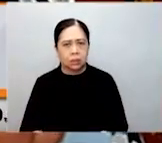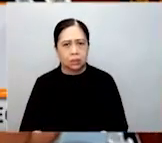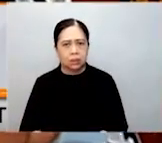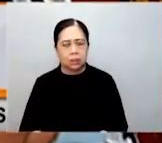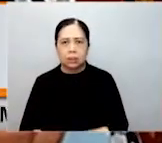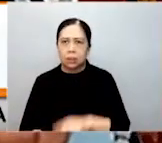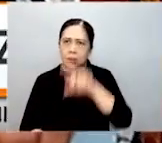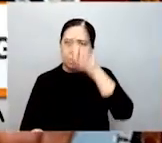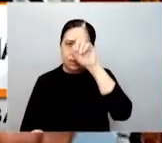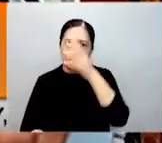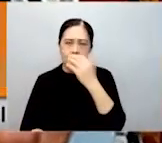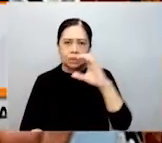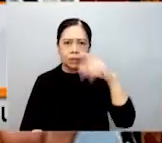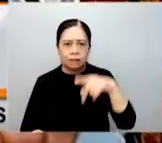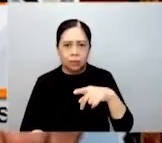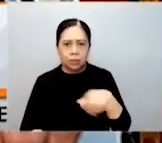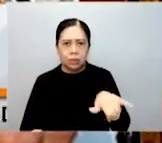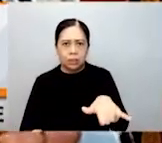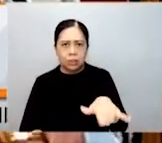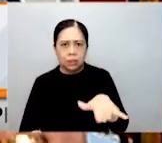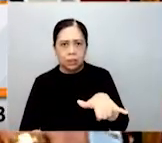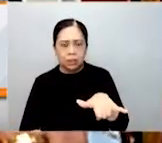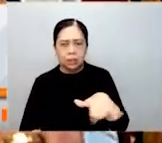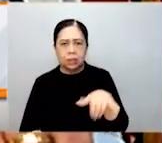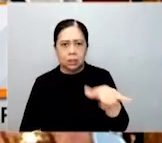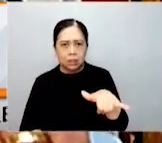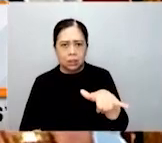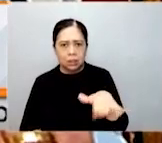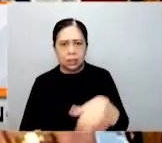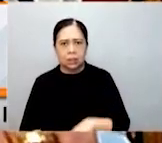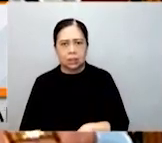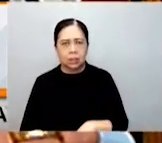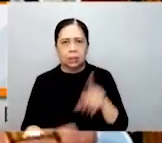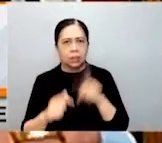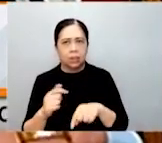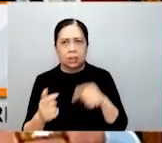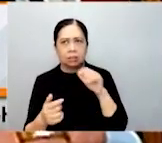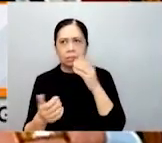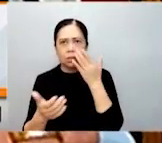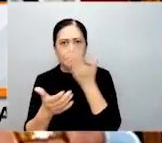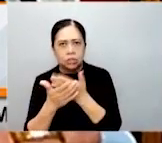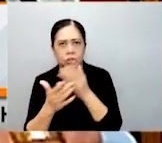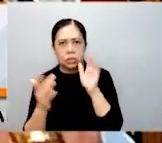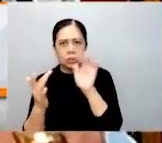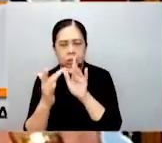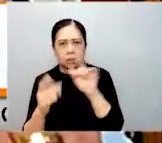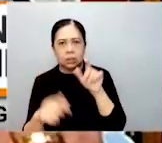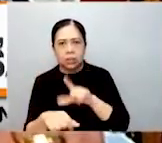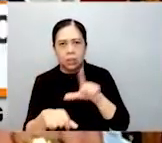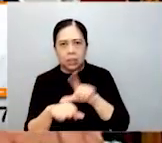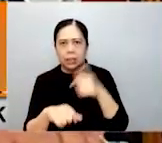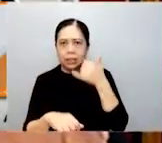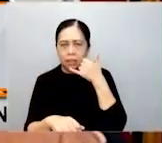ako, bakit ang kanyang cellphone, kiriring na kiriring, kaya kasi yung describe din hindi ma-reach. Tapos, yung kanyang landline, tawag din po ako